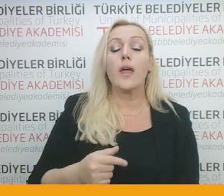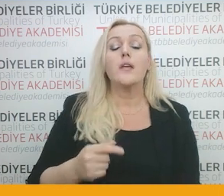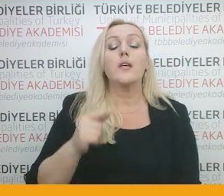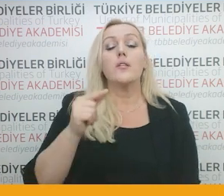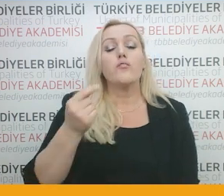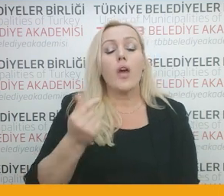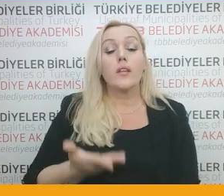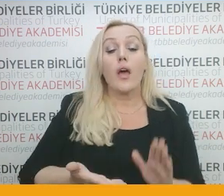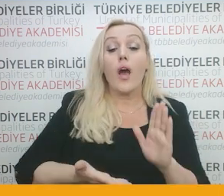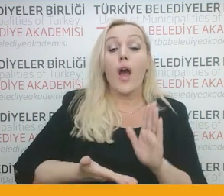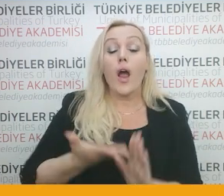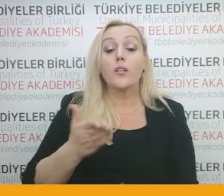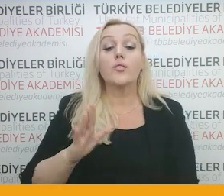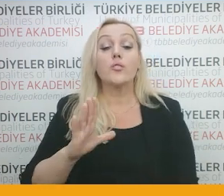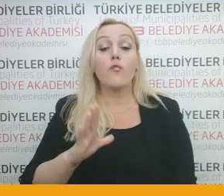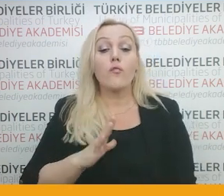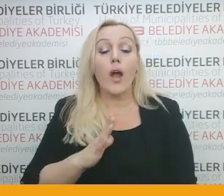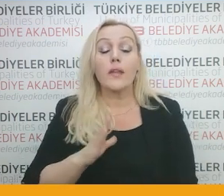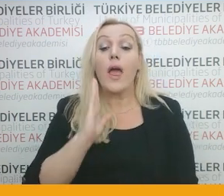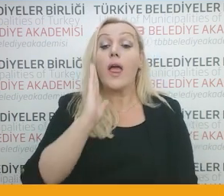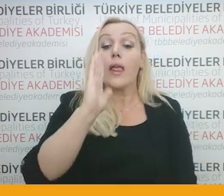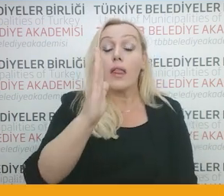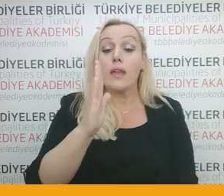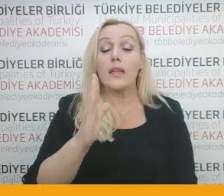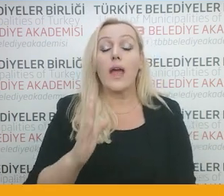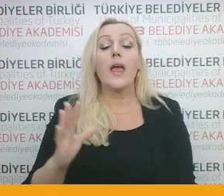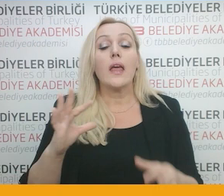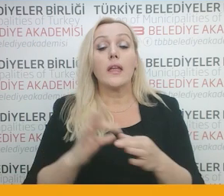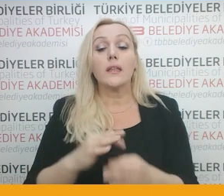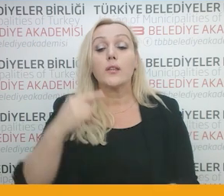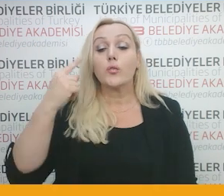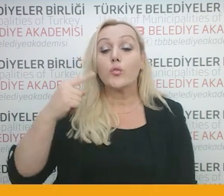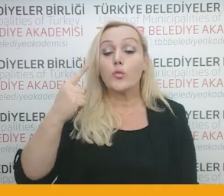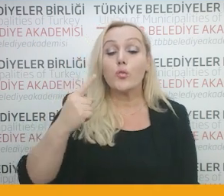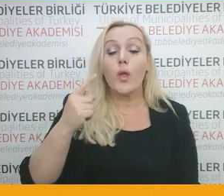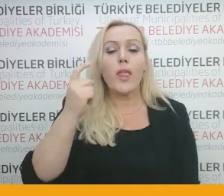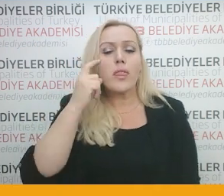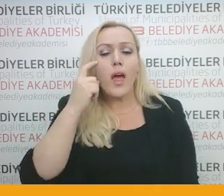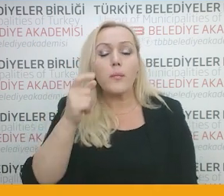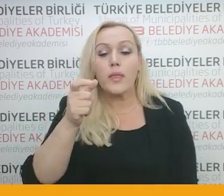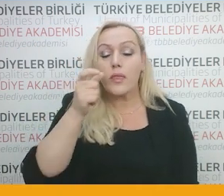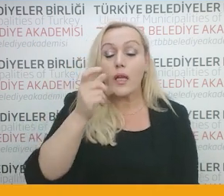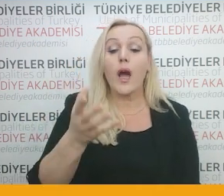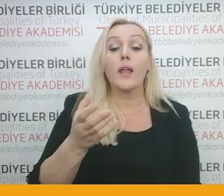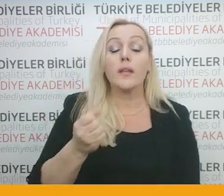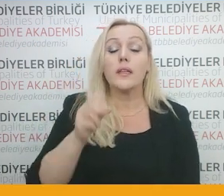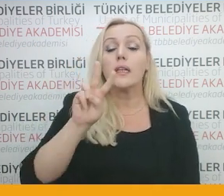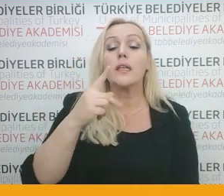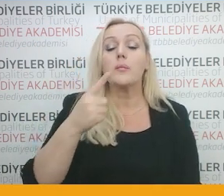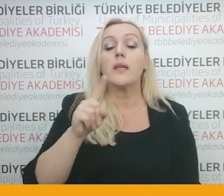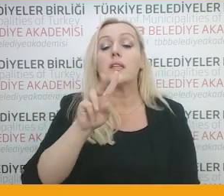artış öngördüysek, ileriye yönelik öngörüleri geri tahminlerine dikkate alır. Yani 2020'de,